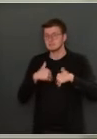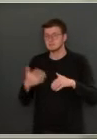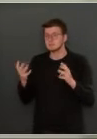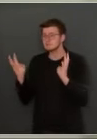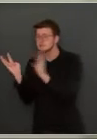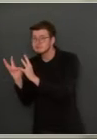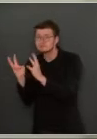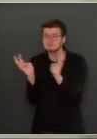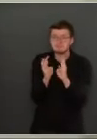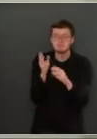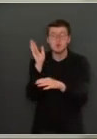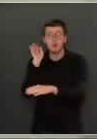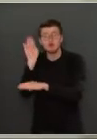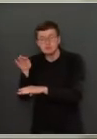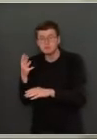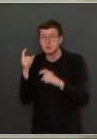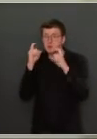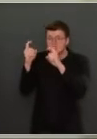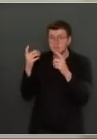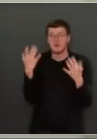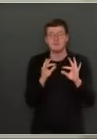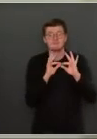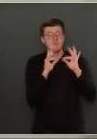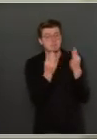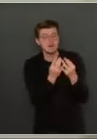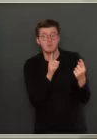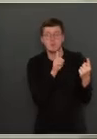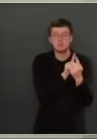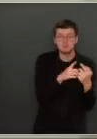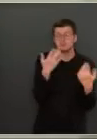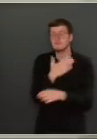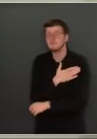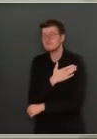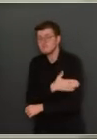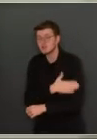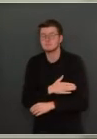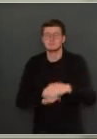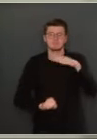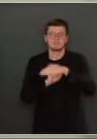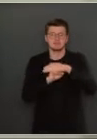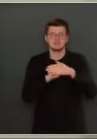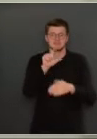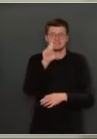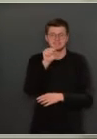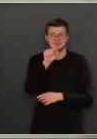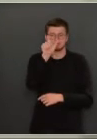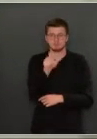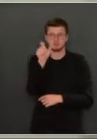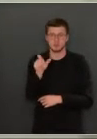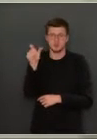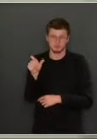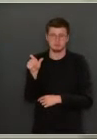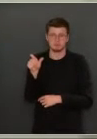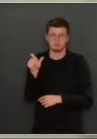samenscholing, uitstappen of ontmoetingen met familie of vrienden, die zijn beperkt tot maximaal 10 personen. We